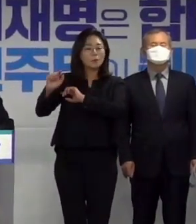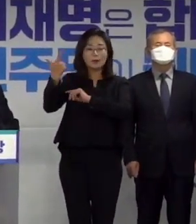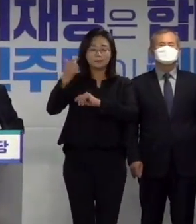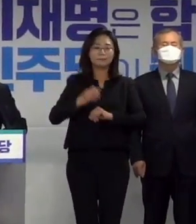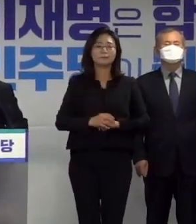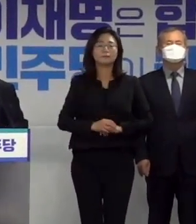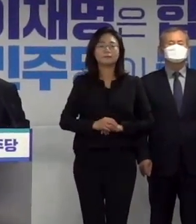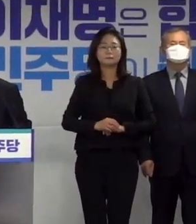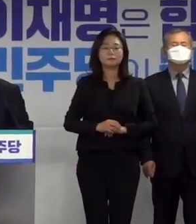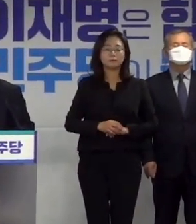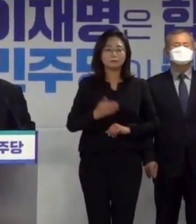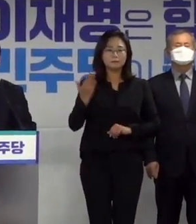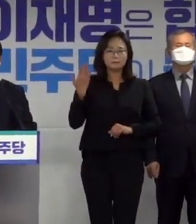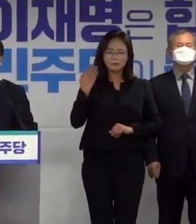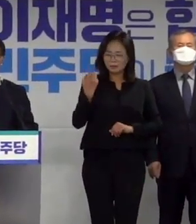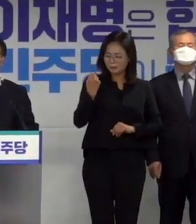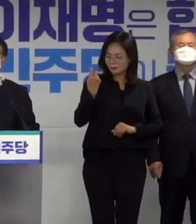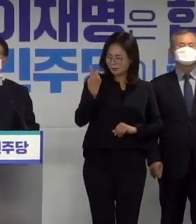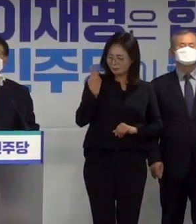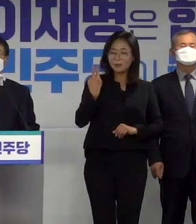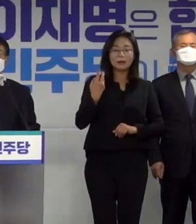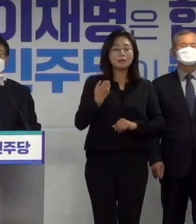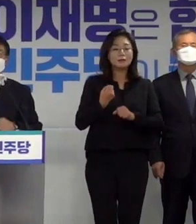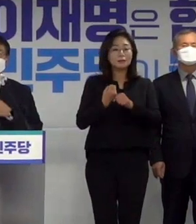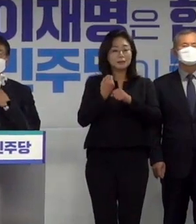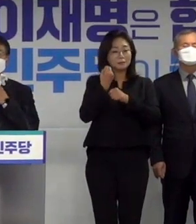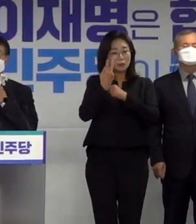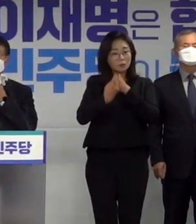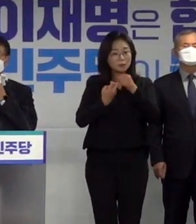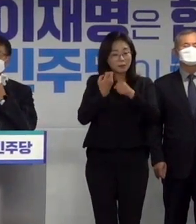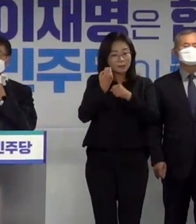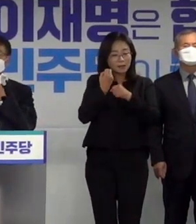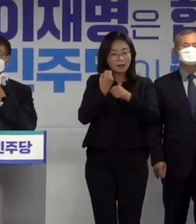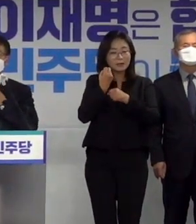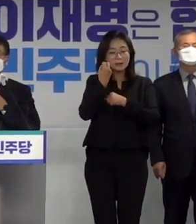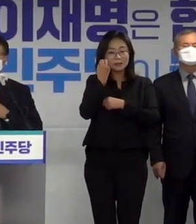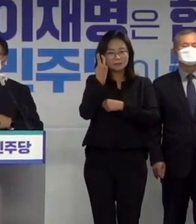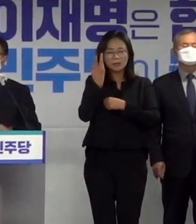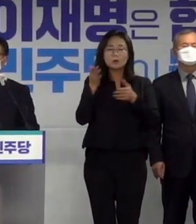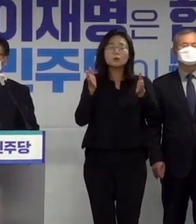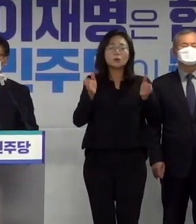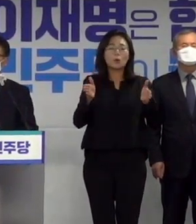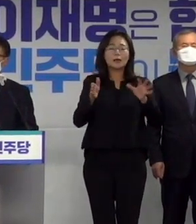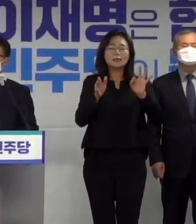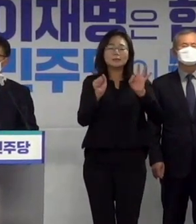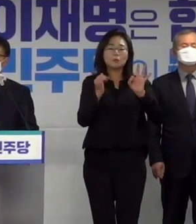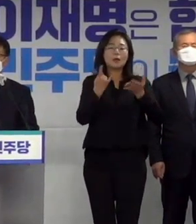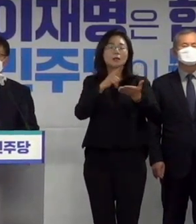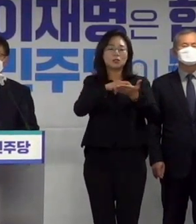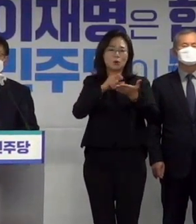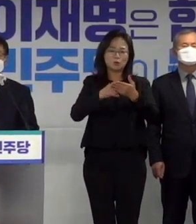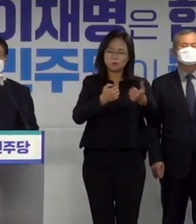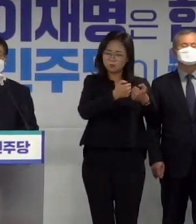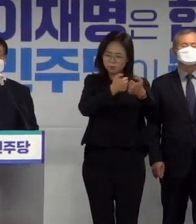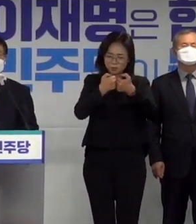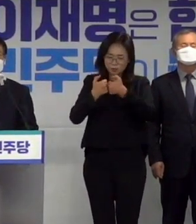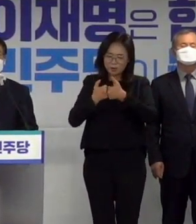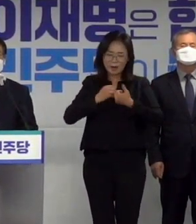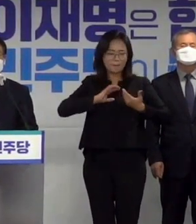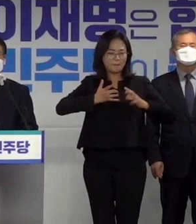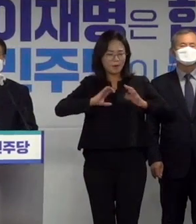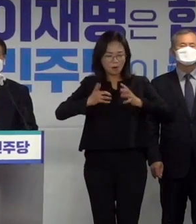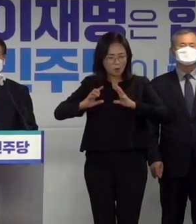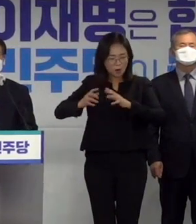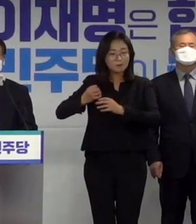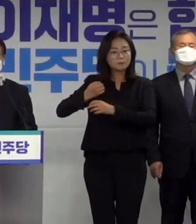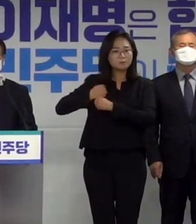아니라 지난 한 3, 4개월 동안 그 정말 여러 차례 한 10여 차례 이상의 토론과 이런 것 통해서 많은